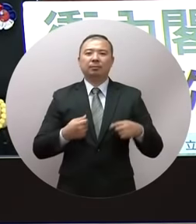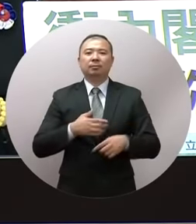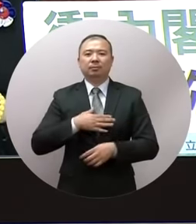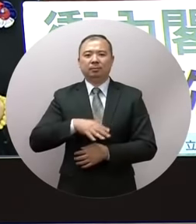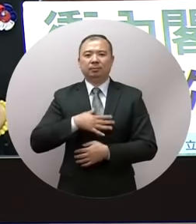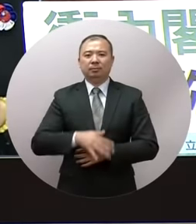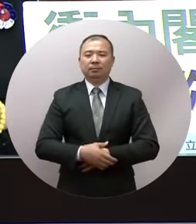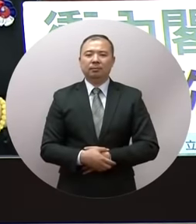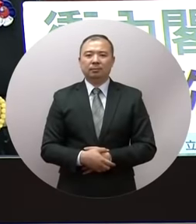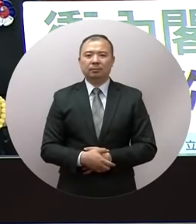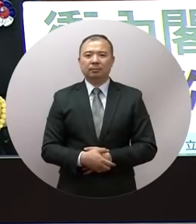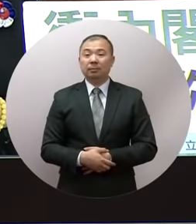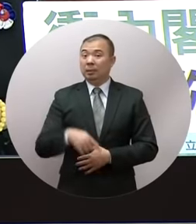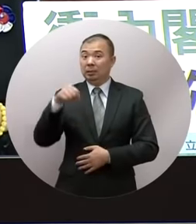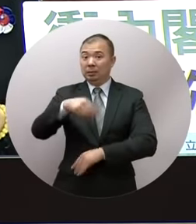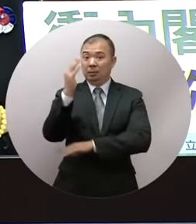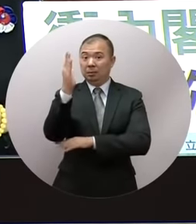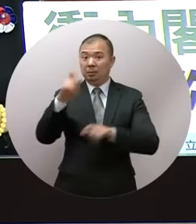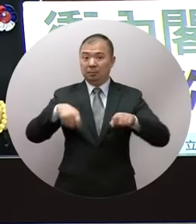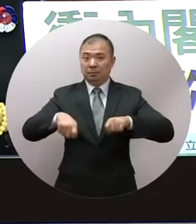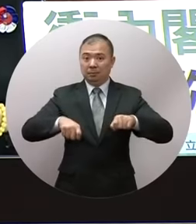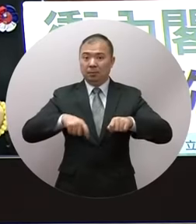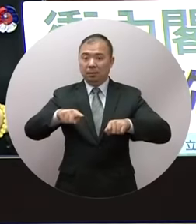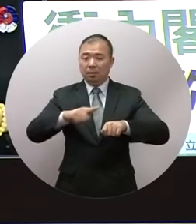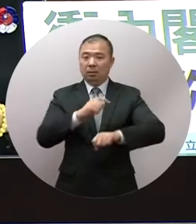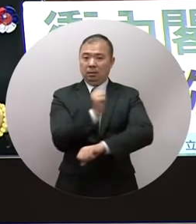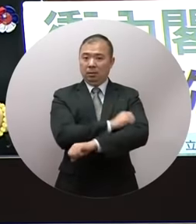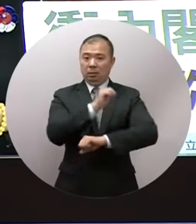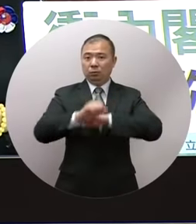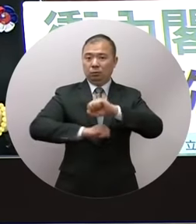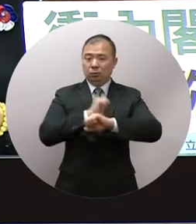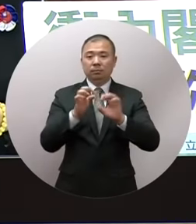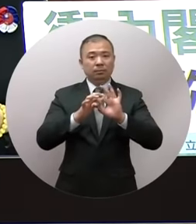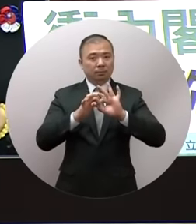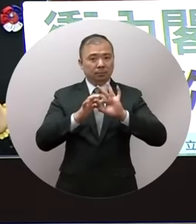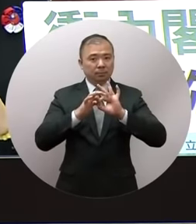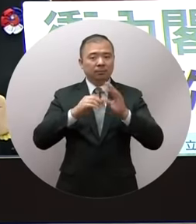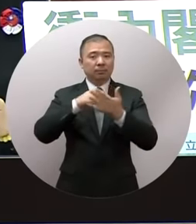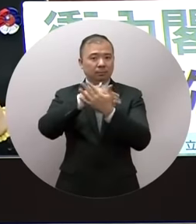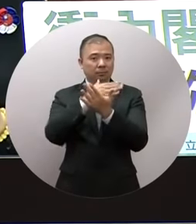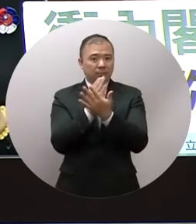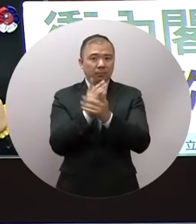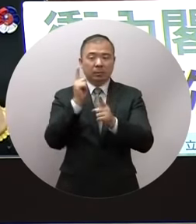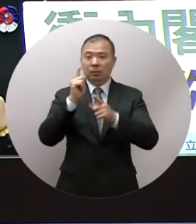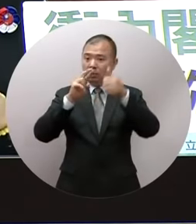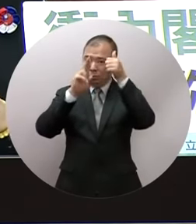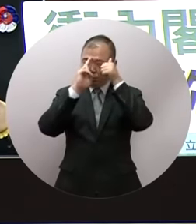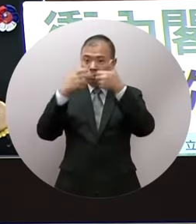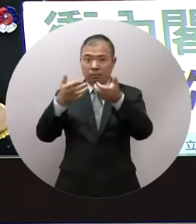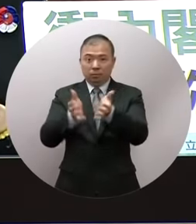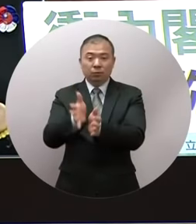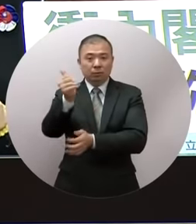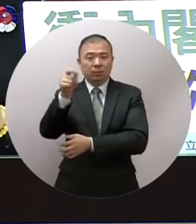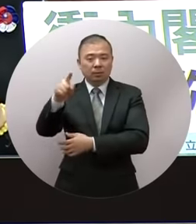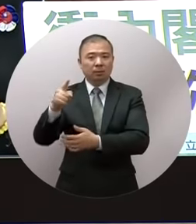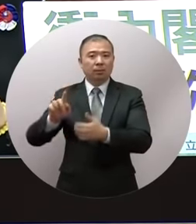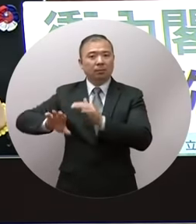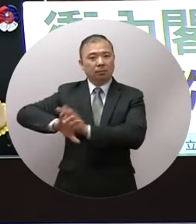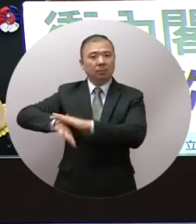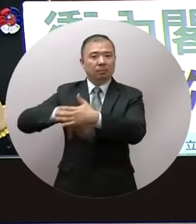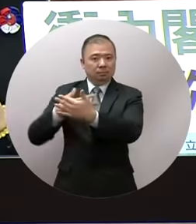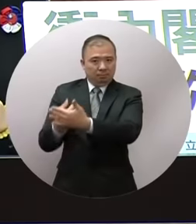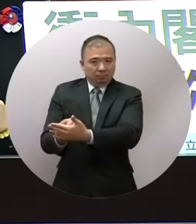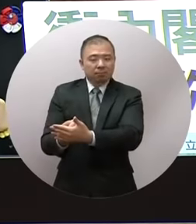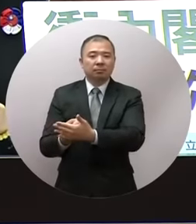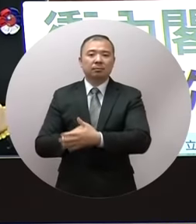但是所以这个政策就是我们整个劳动的政策各方面的哈，许部长站在旁边了啊，那我相信